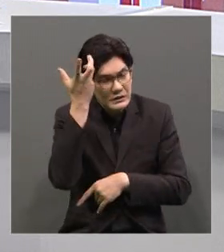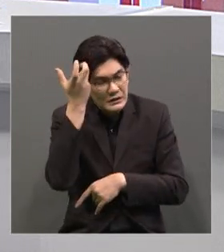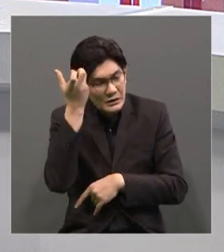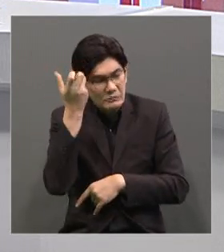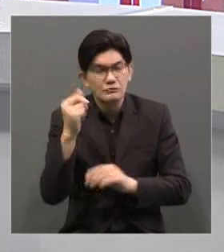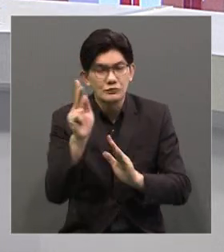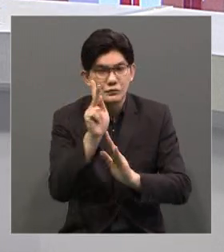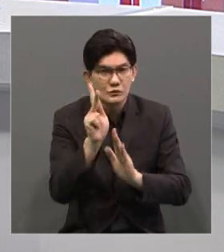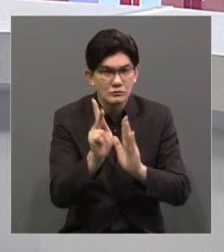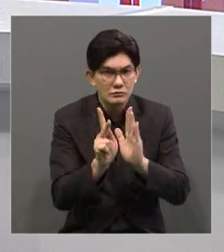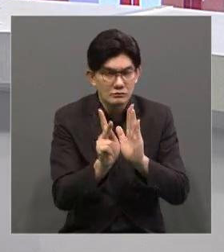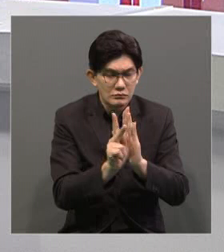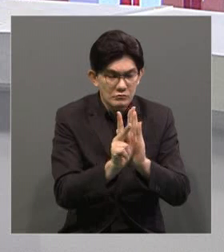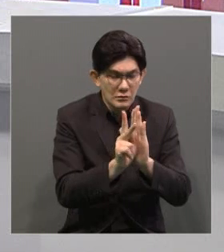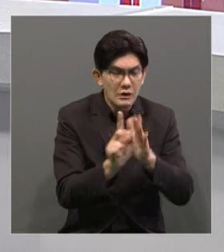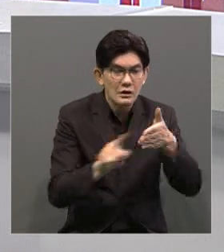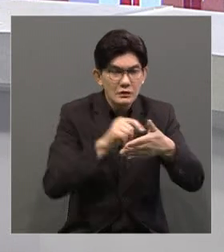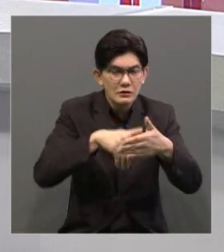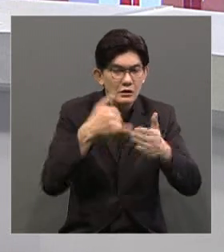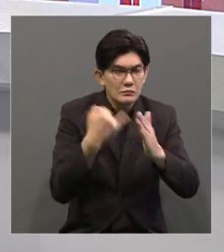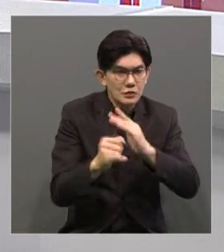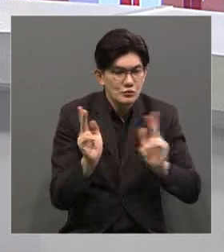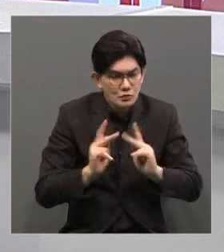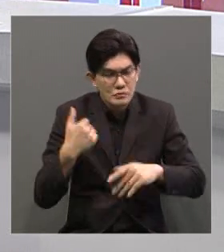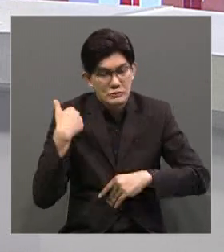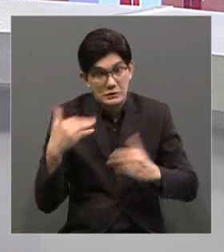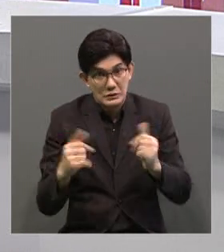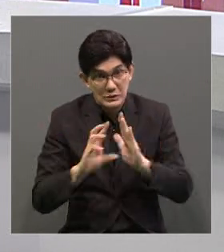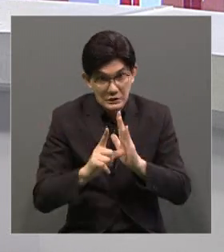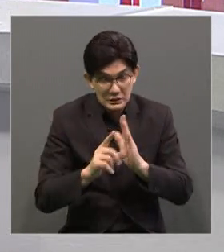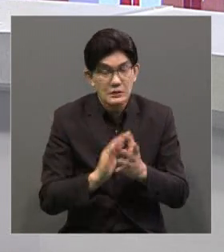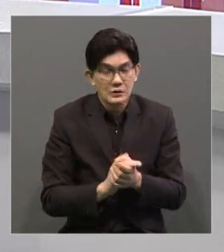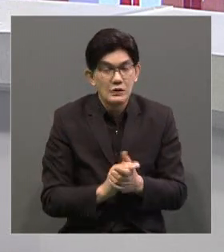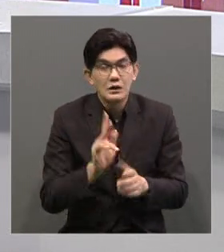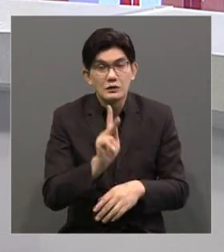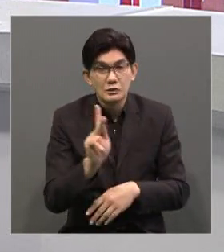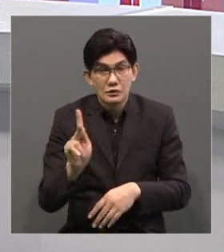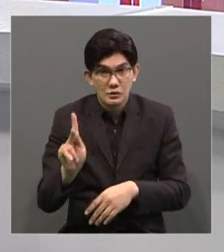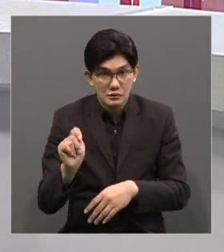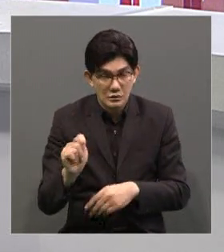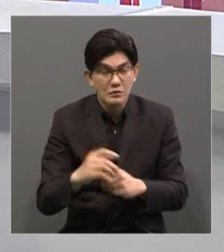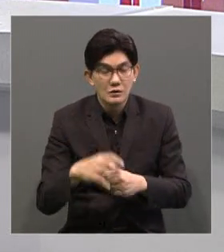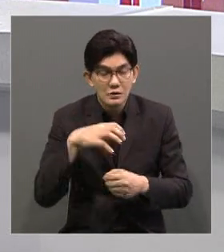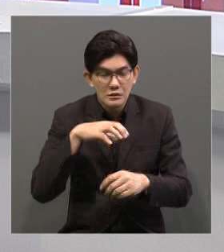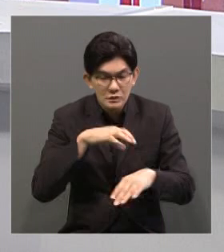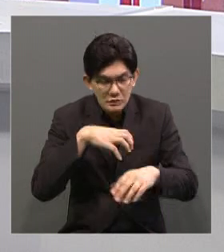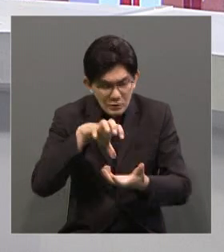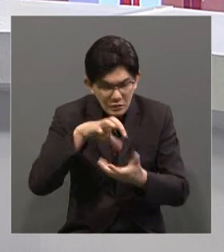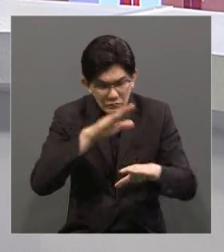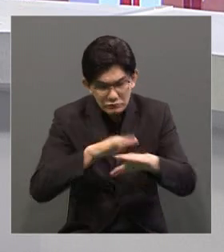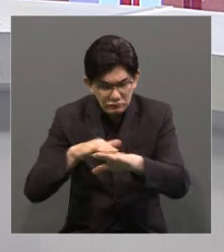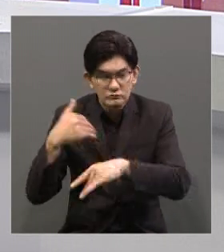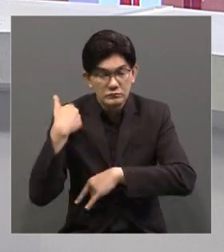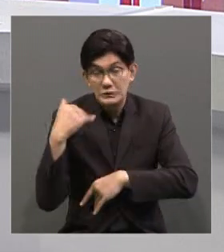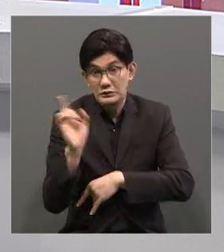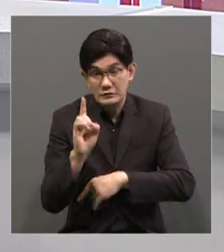ผิดกฎหมายของกฎหมายเลือกตั้งหรือเปล่านะครับเรื่องนี้ทางเลขาธิการคณะกรรมการการเลือกตั้งนะครับได้ออกมาเตือนคณะรัฐมนตรีด้วย